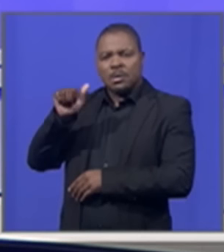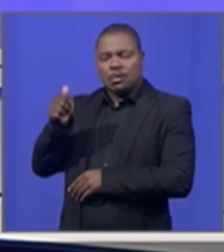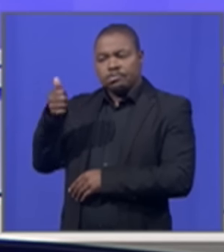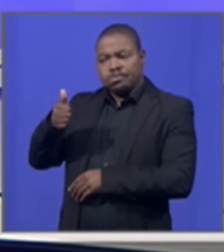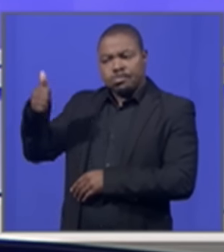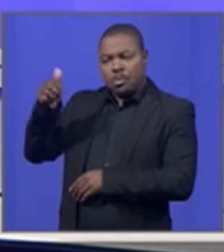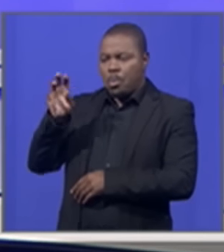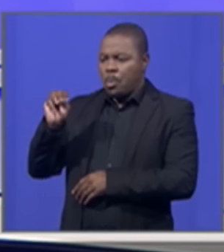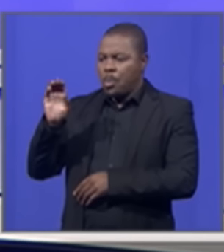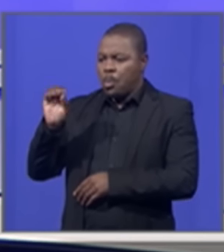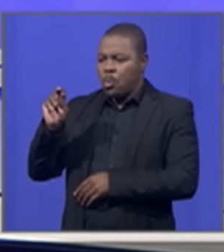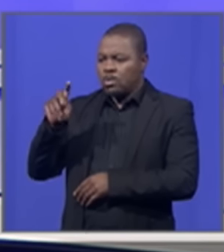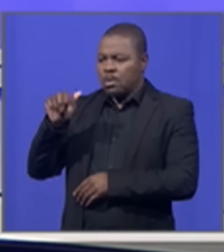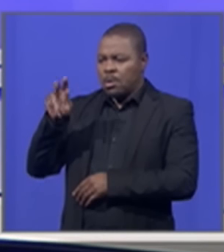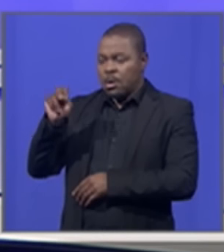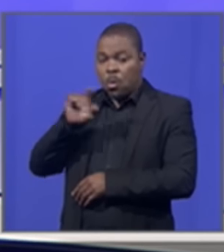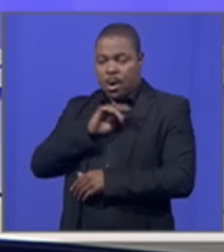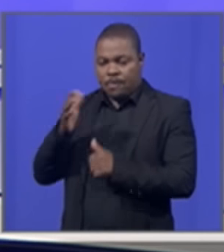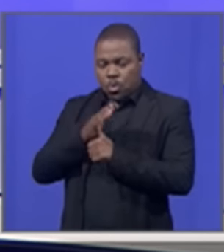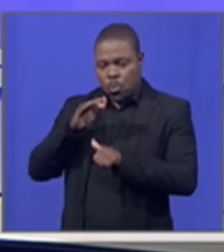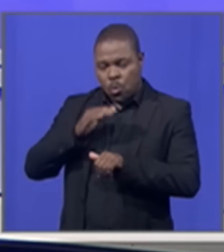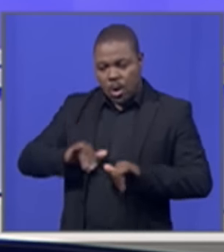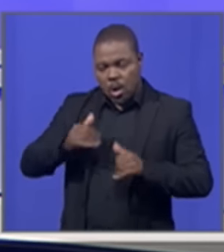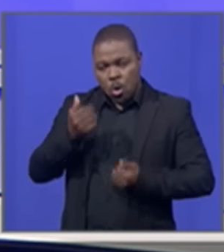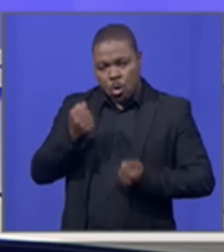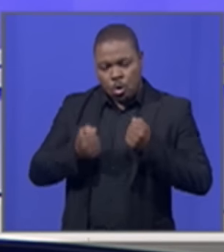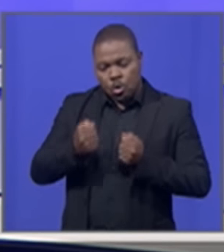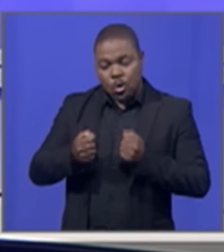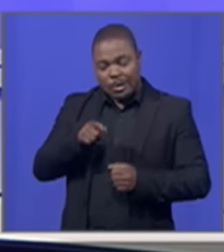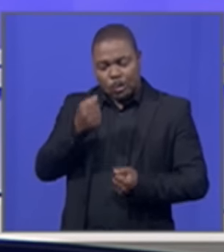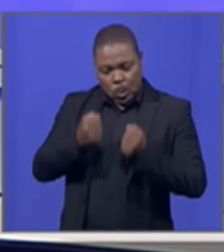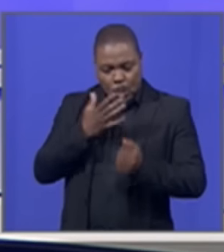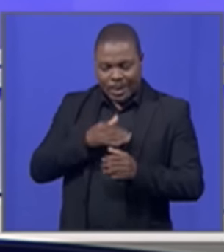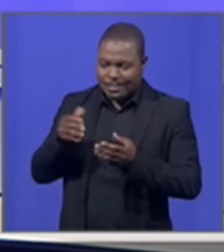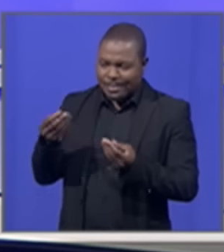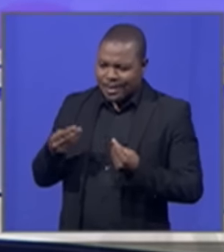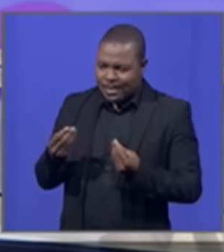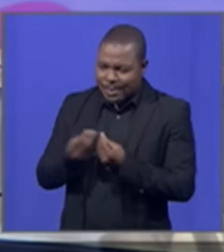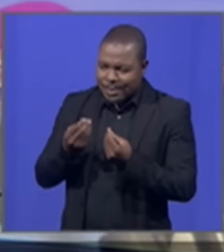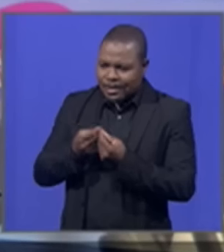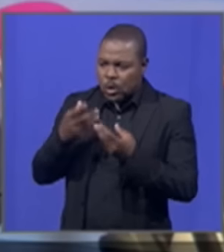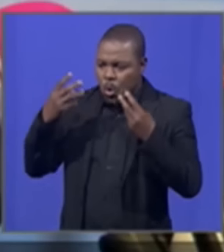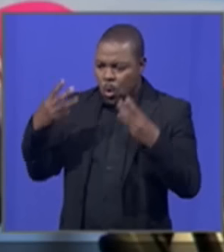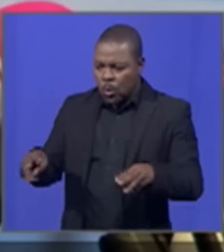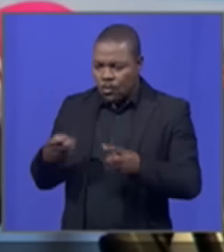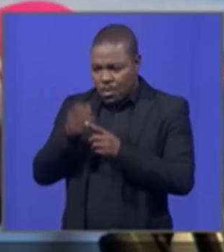go sa letilwe dikgato tša semolao tša go hwetša morago mašeleng ao mmušo wa lobilego.